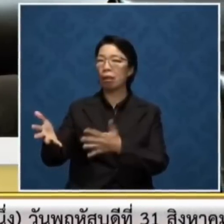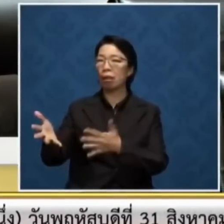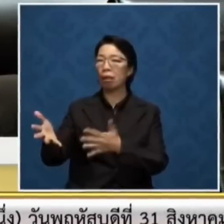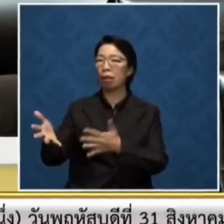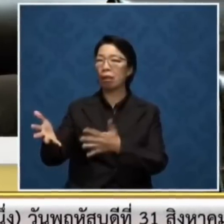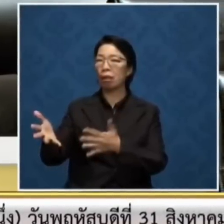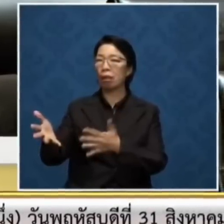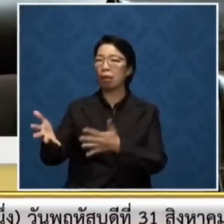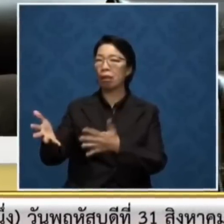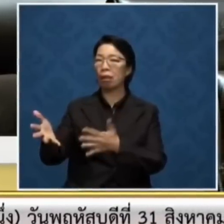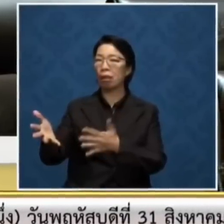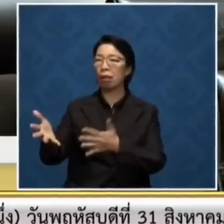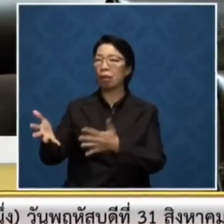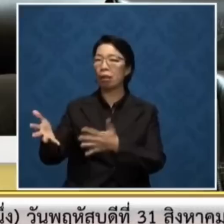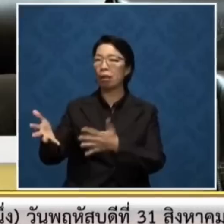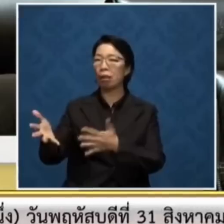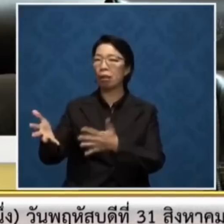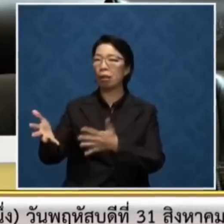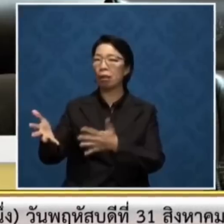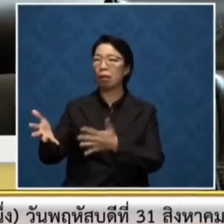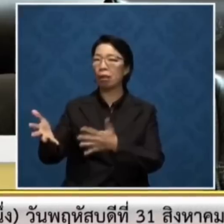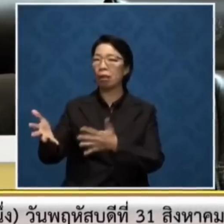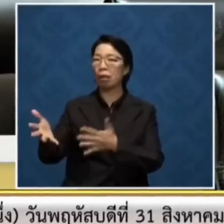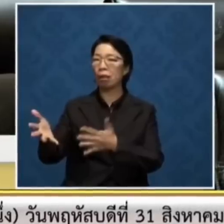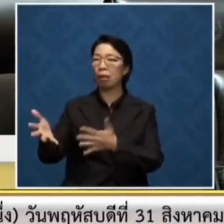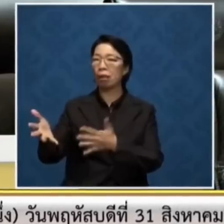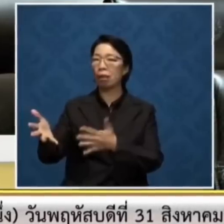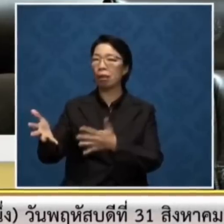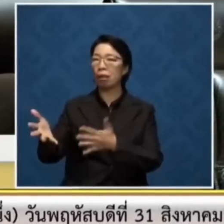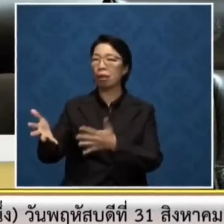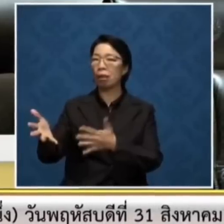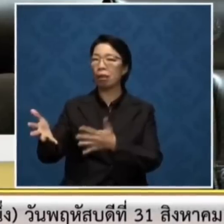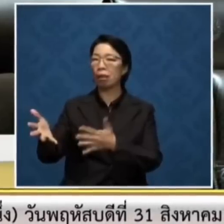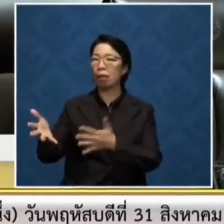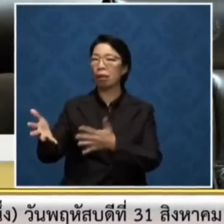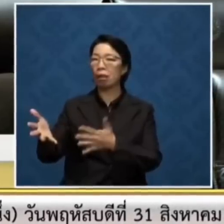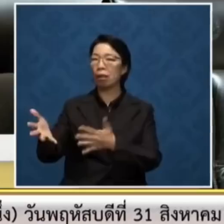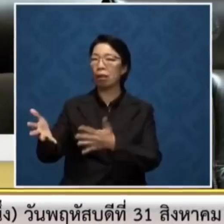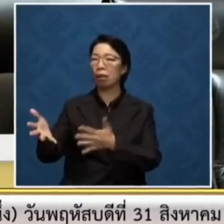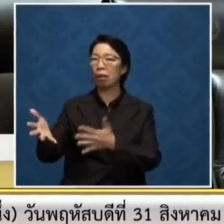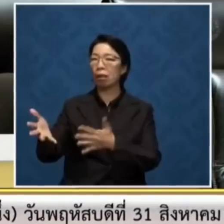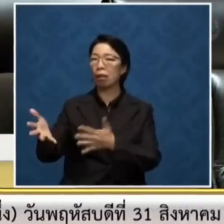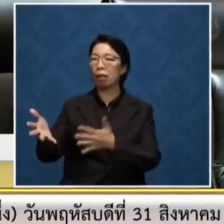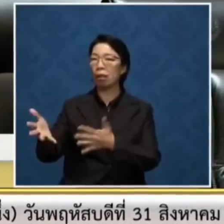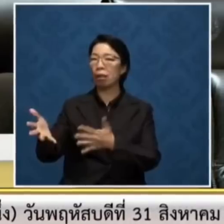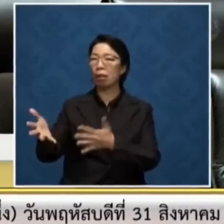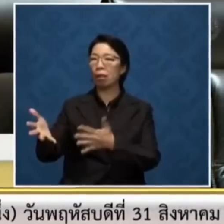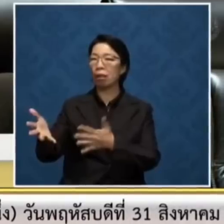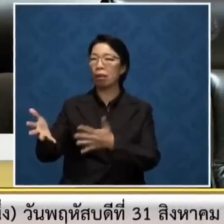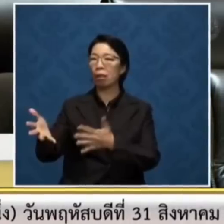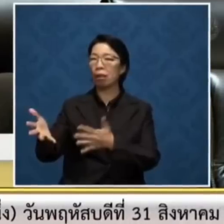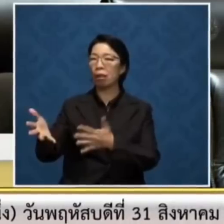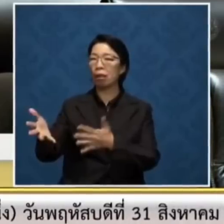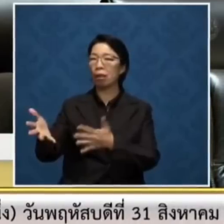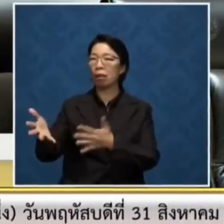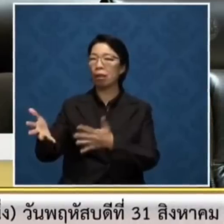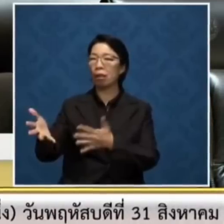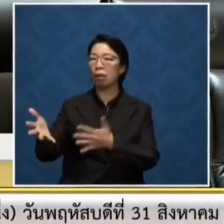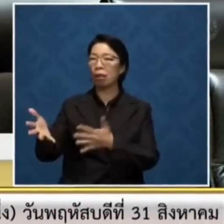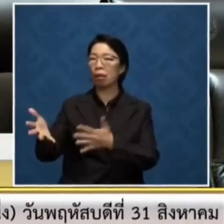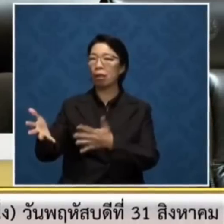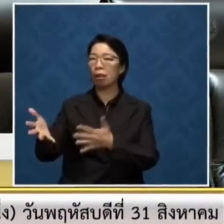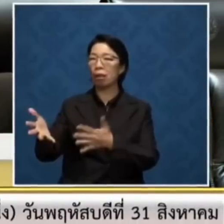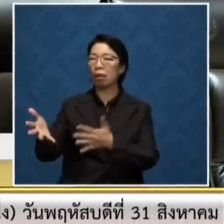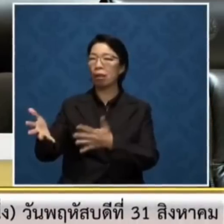งพอไปดูในสไลด์ที่4นะคะจะเห็นว่าบริษัท Get Green Power เนี่ยยังมีบริษัทลูกอีก10บริษัทค่ะสไลด์ต่อไปค่